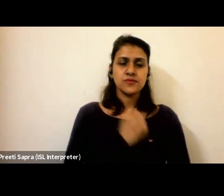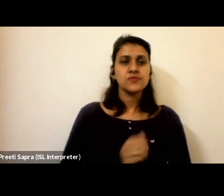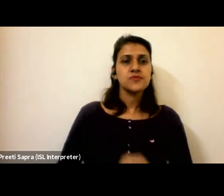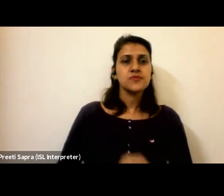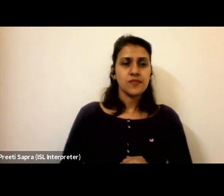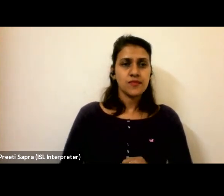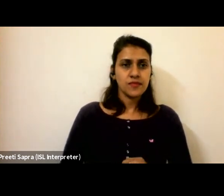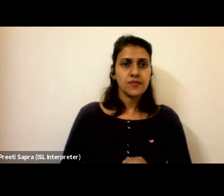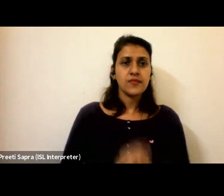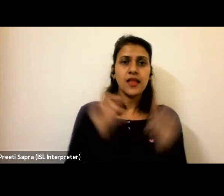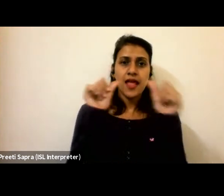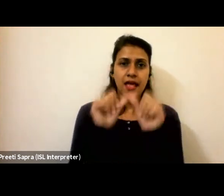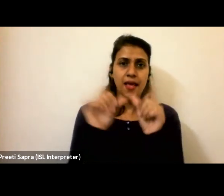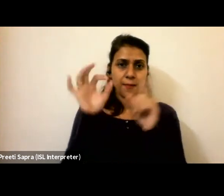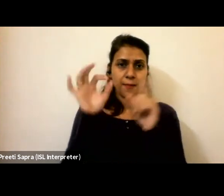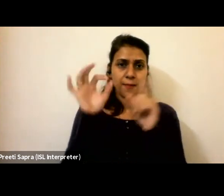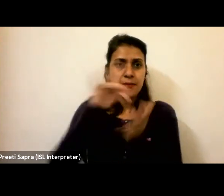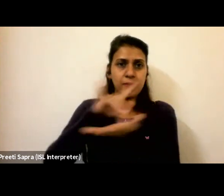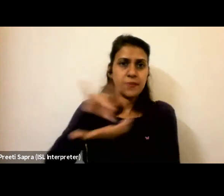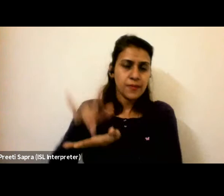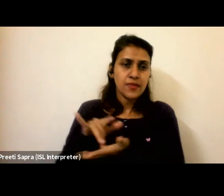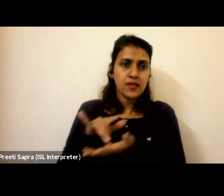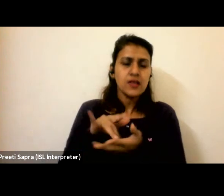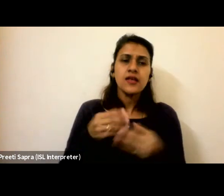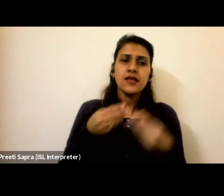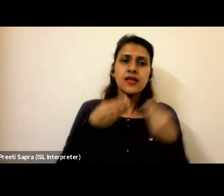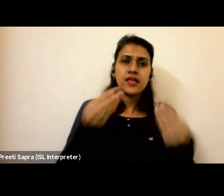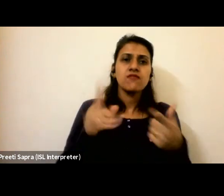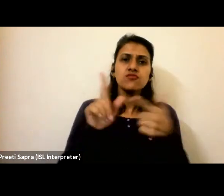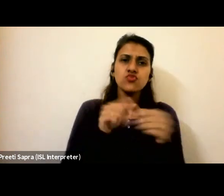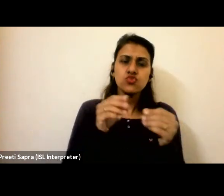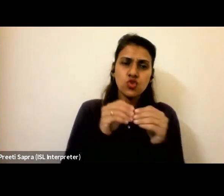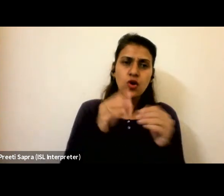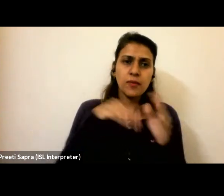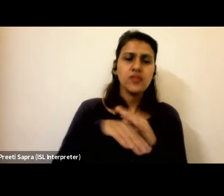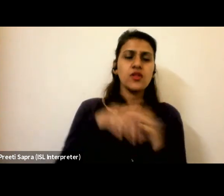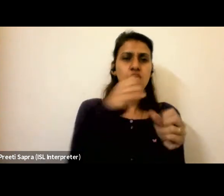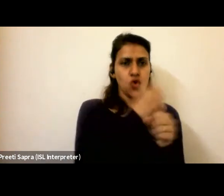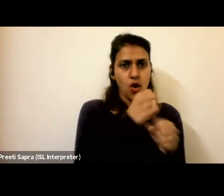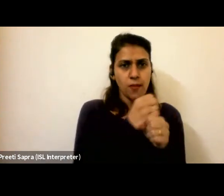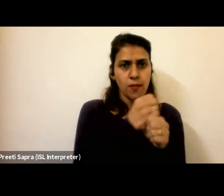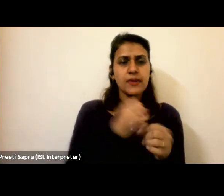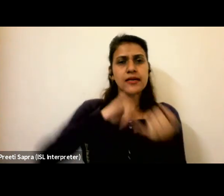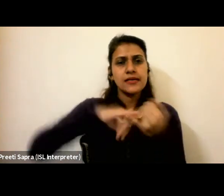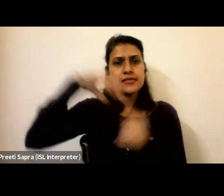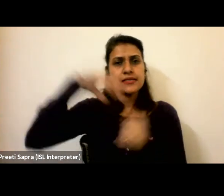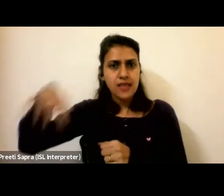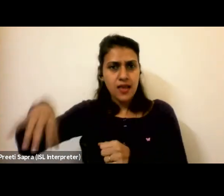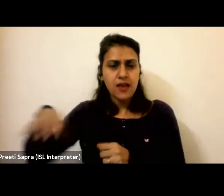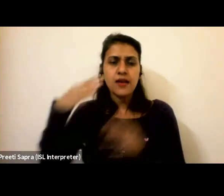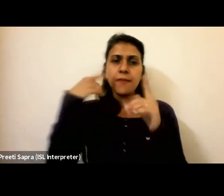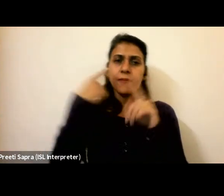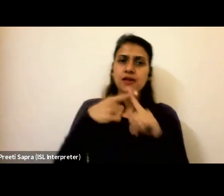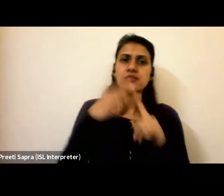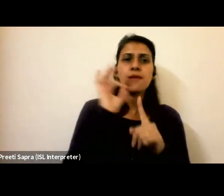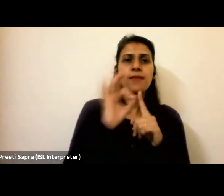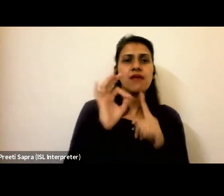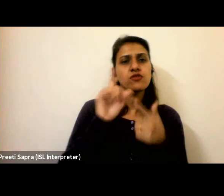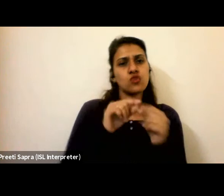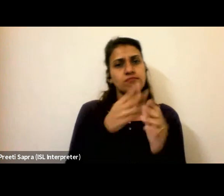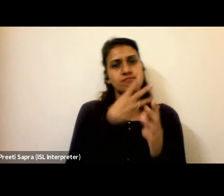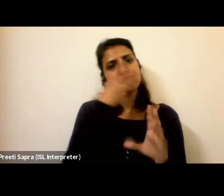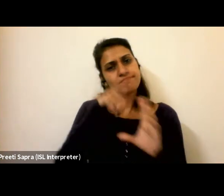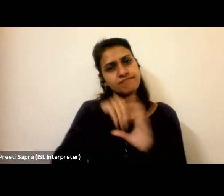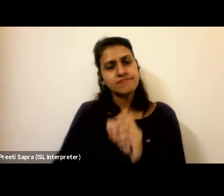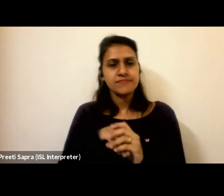Telangana and Andhra Pradesh to secure employment in various government, state and central as well as private organizations. Ladies